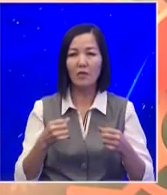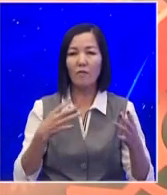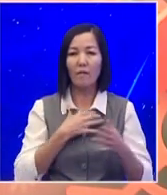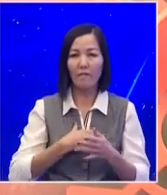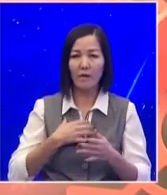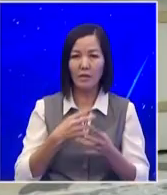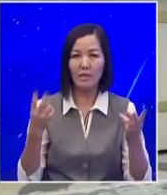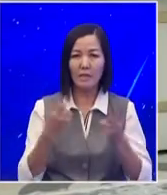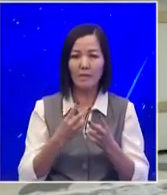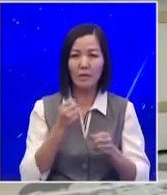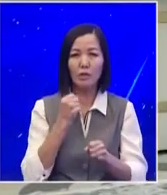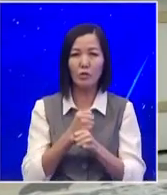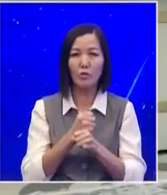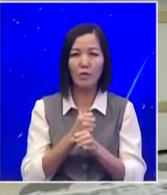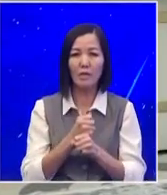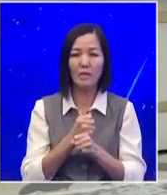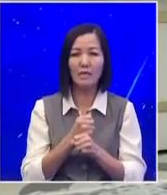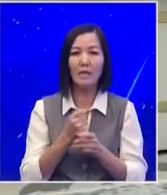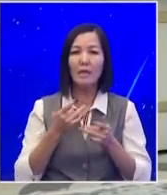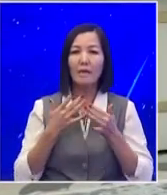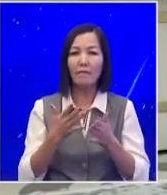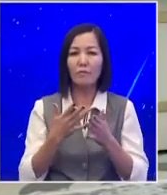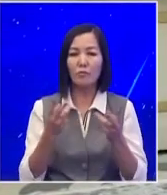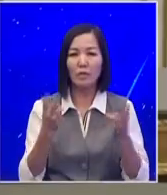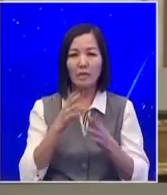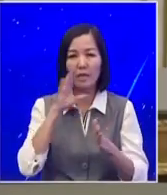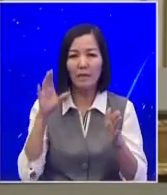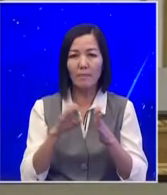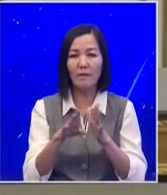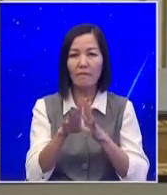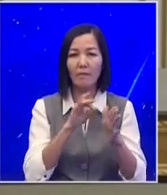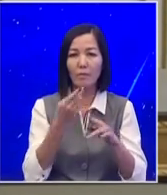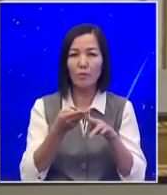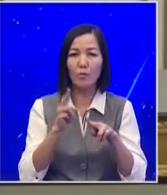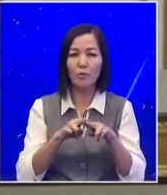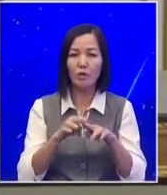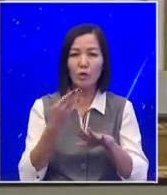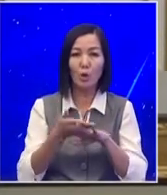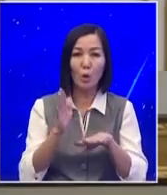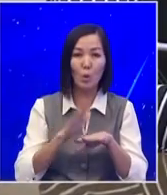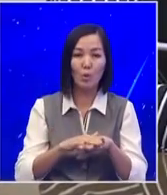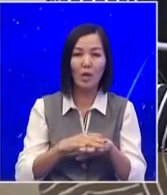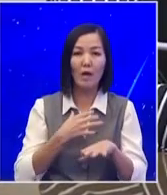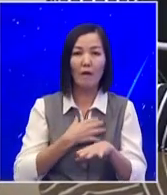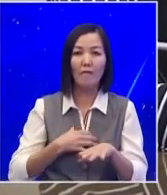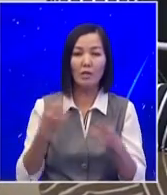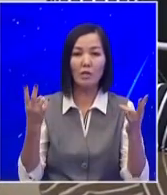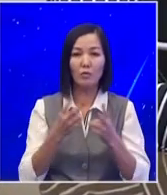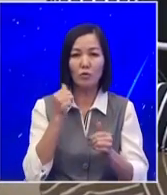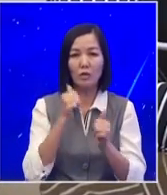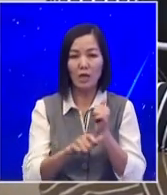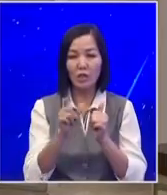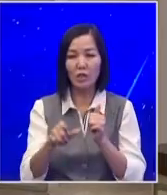потому необходимо строго соблюдать рекомендации санитарных врачей. Сделать выбор было очень и очень нелегко. Важен и нужен